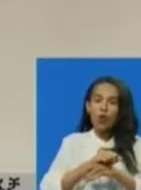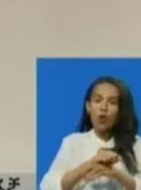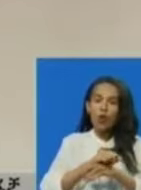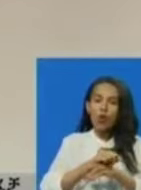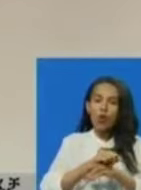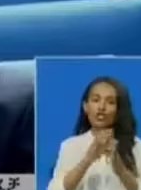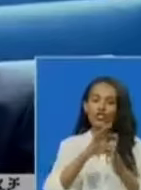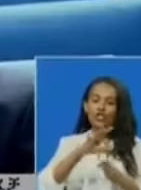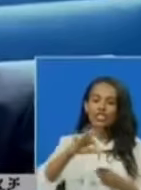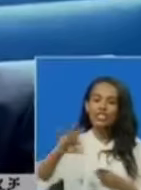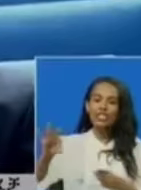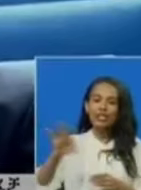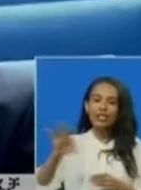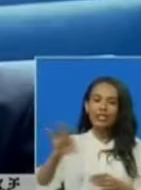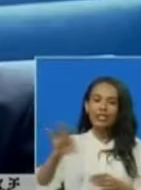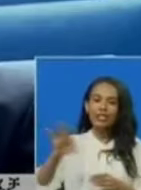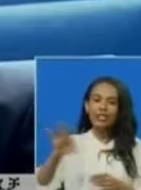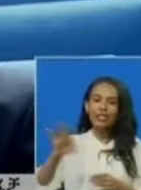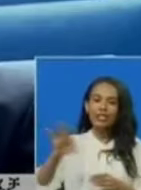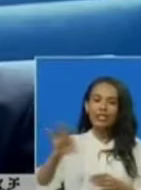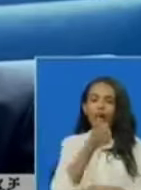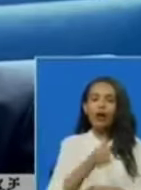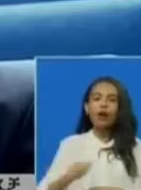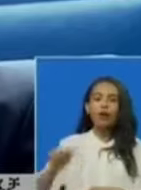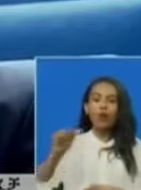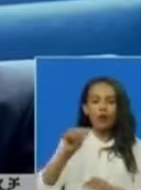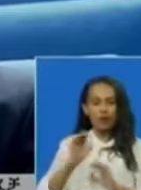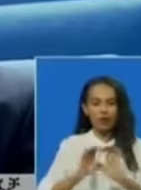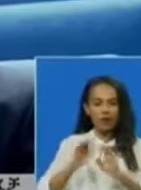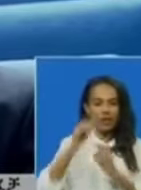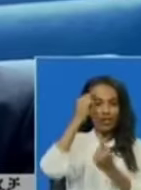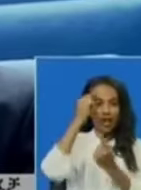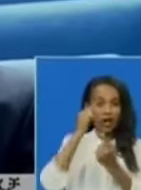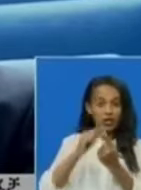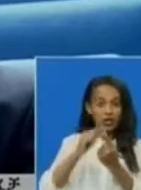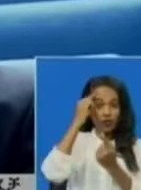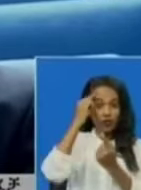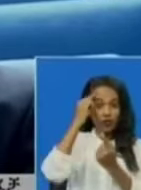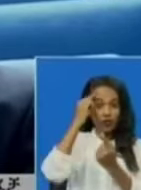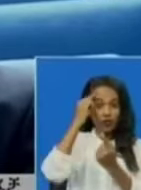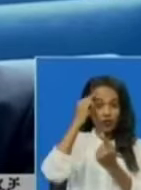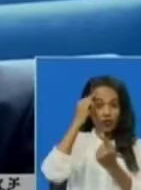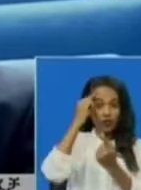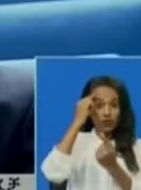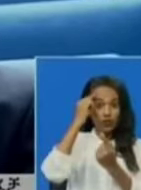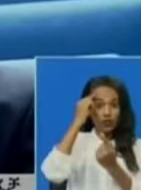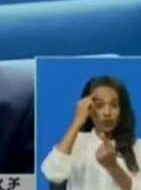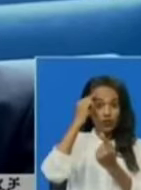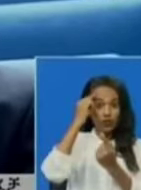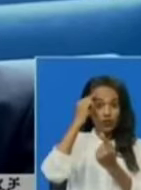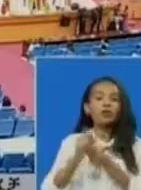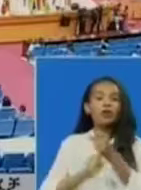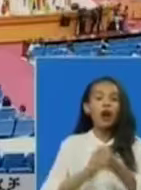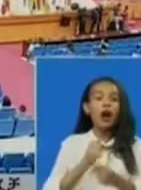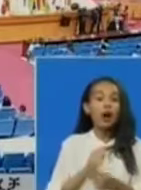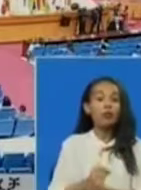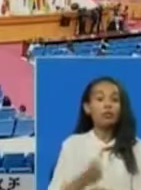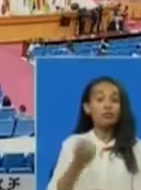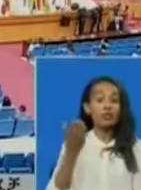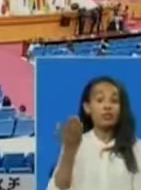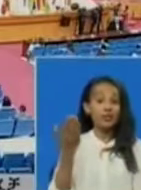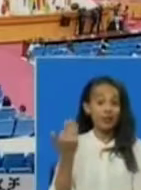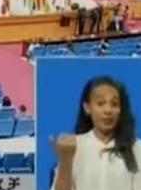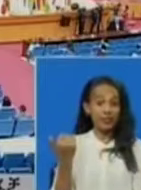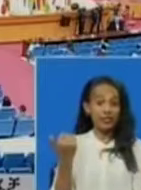አመት ነበር። ከተጠበቁትም ሆነ ካልተጠበቁት አጋጣሚዎቻችን ከፍተኛ ትምህርት ወስደናል፣ ችግሮቹንም ለመፍታት መንገዱን